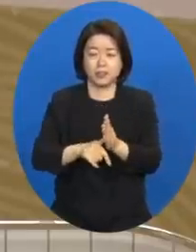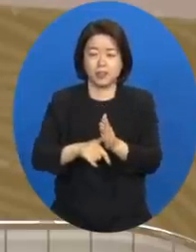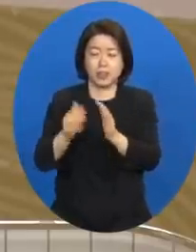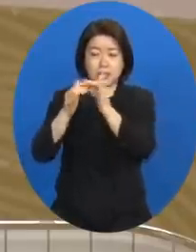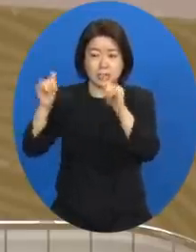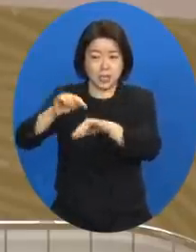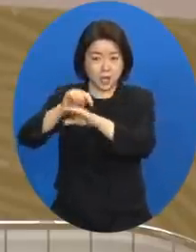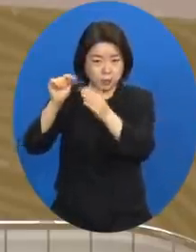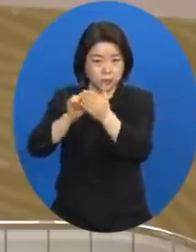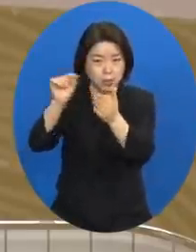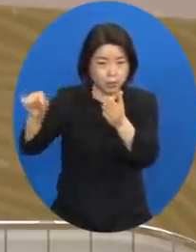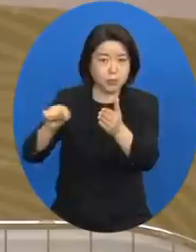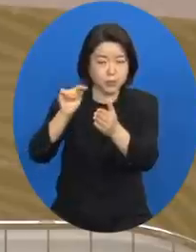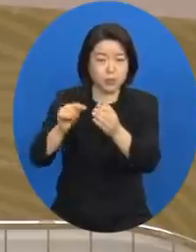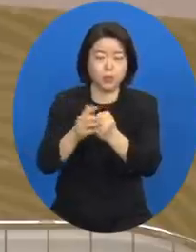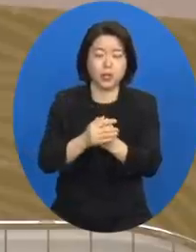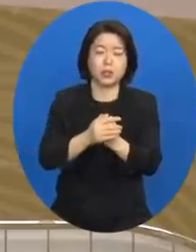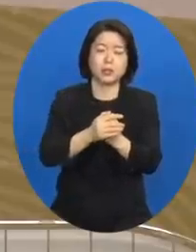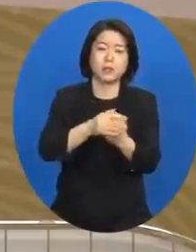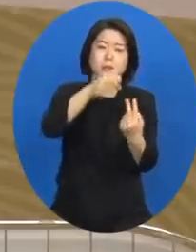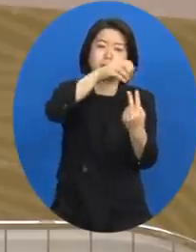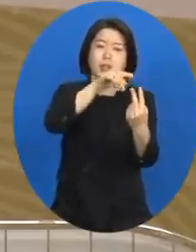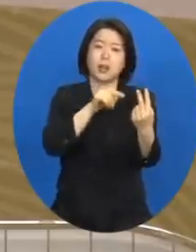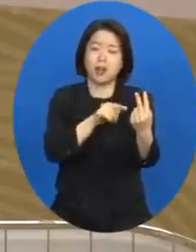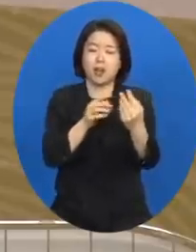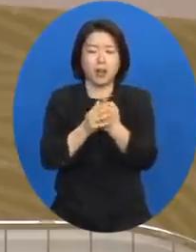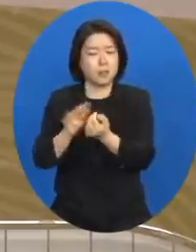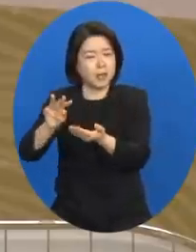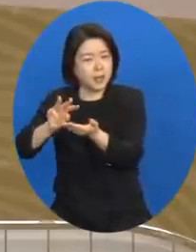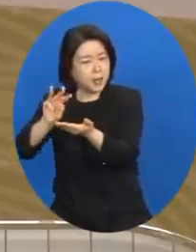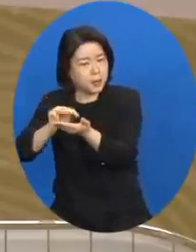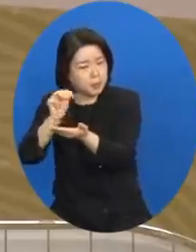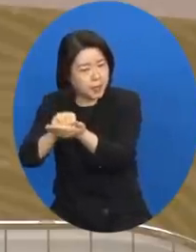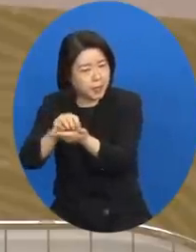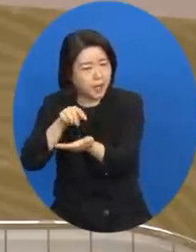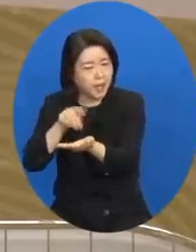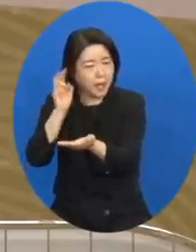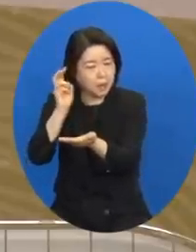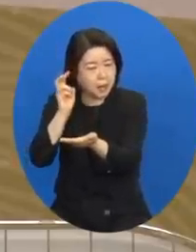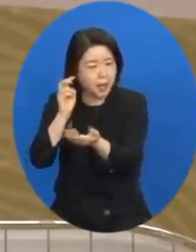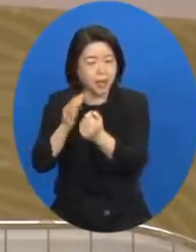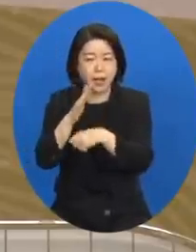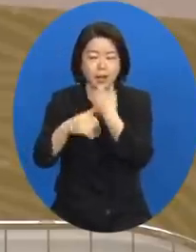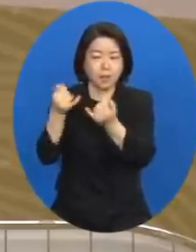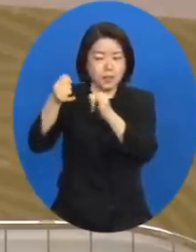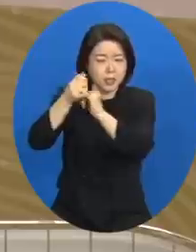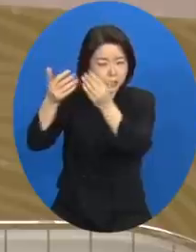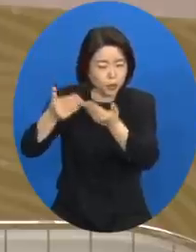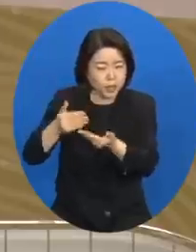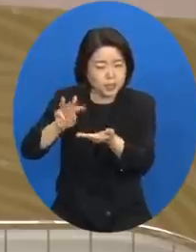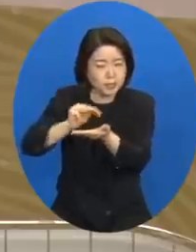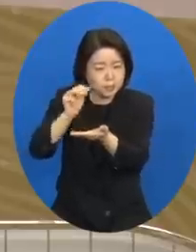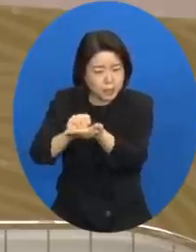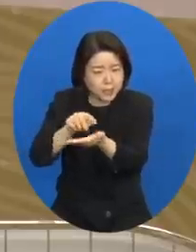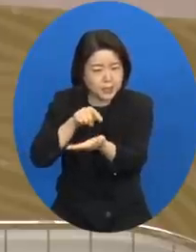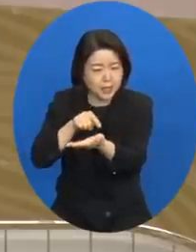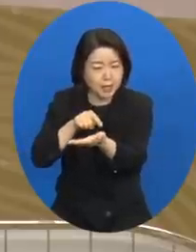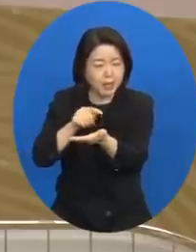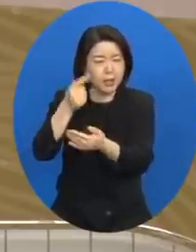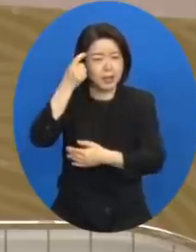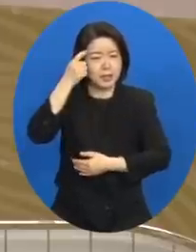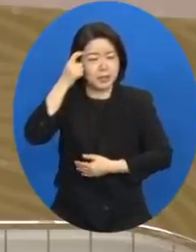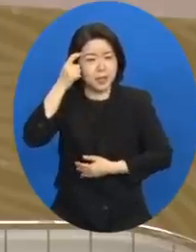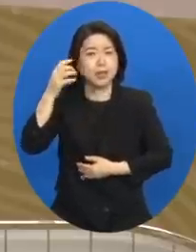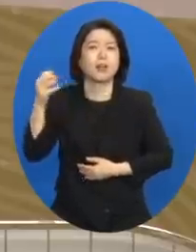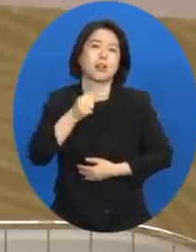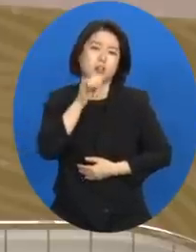마음에 세례 요한이 메시아가 아닐까, 하나님이 약속하신 그 메시아가 아닐까, 그런 생각을